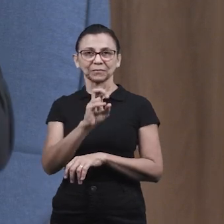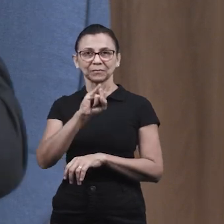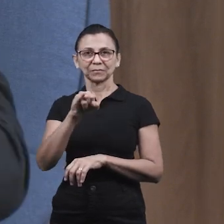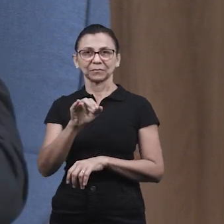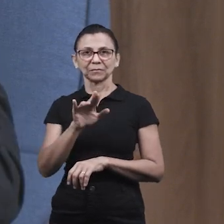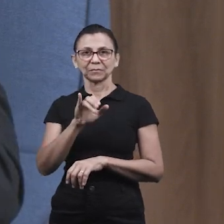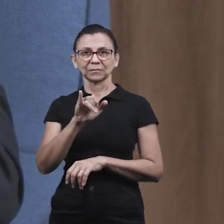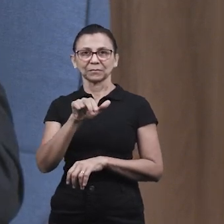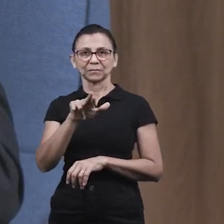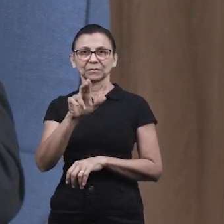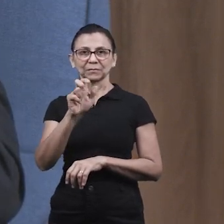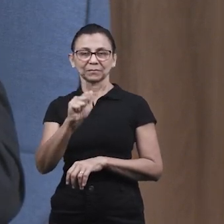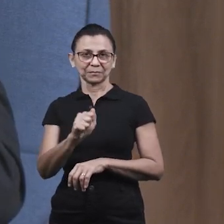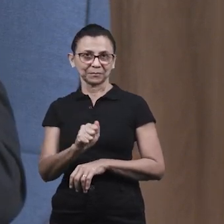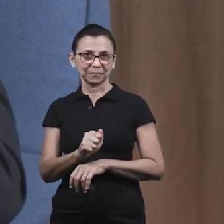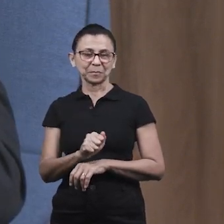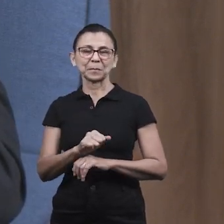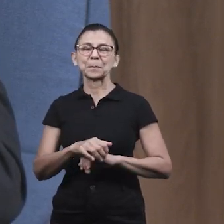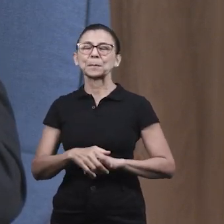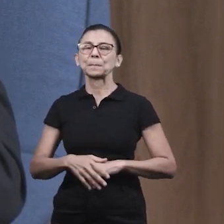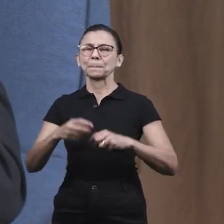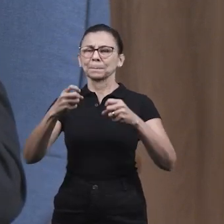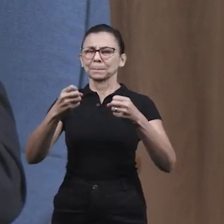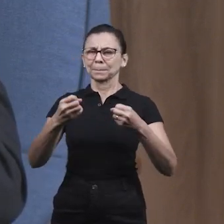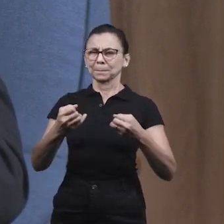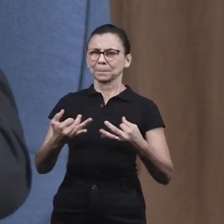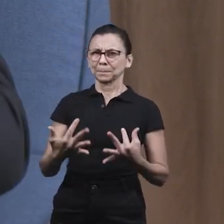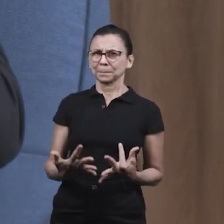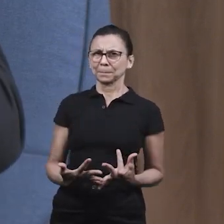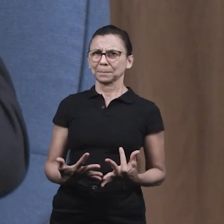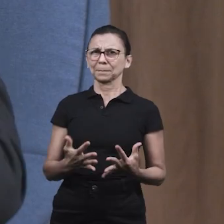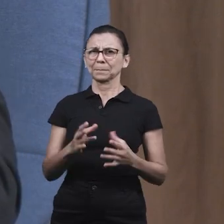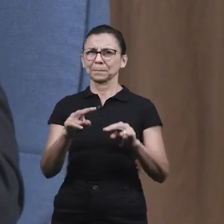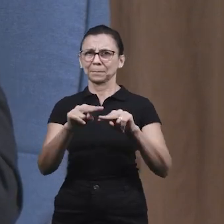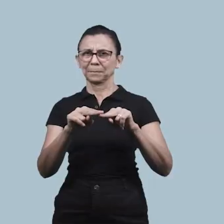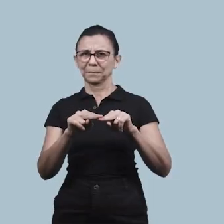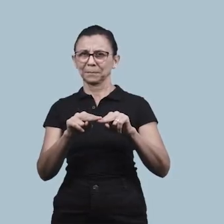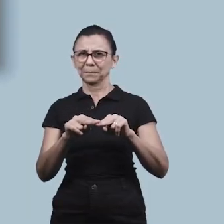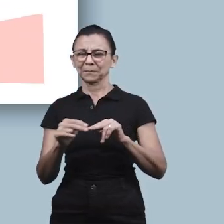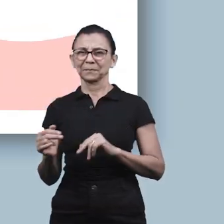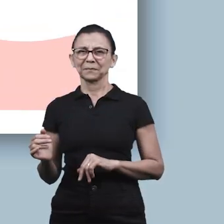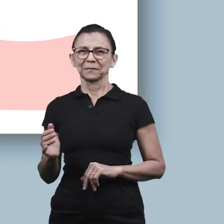qui va aborder cette thématique et élargir notre compréhension par rapport à cette ressource.